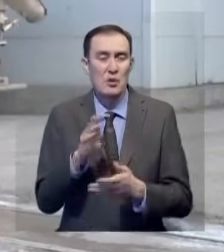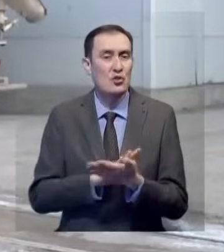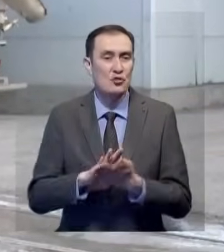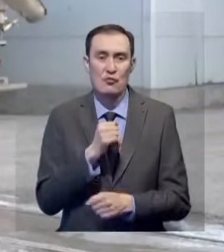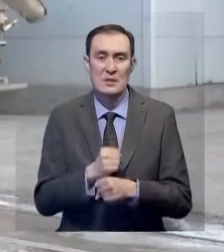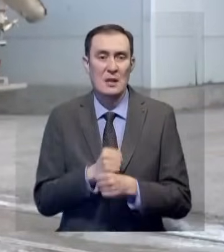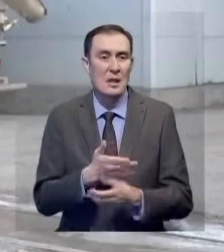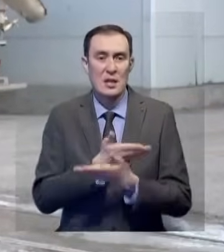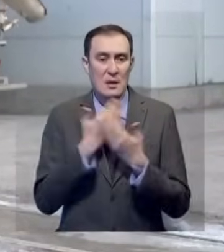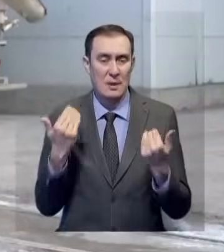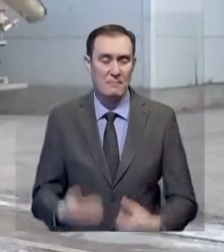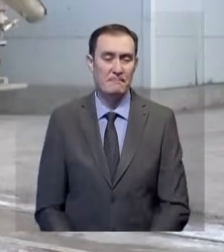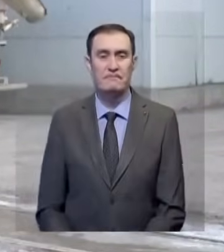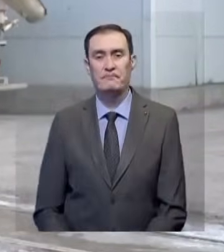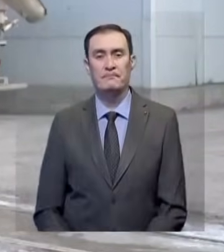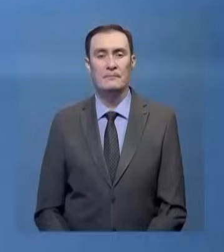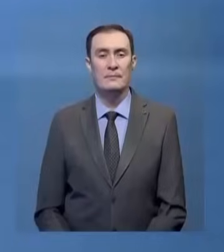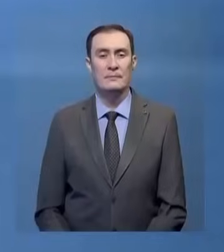сделано.